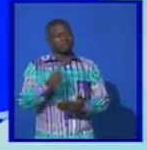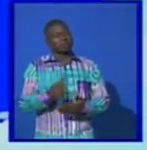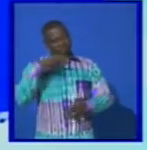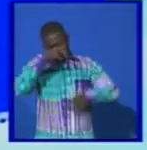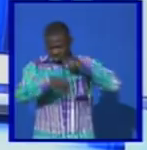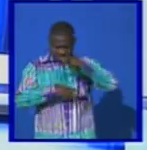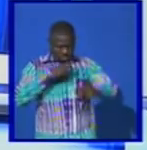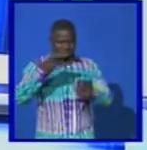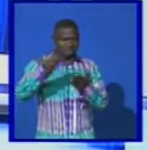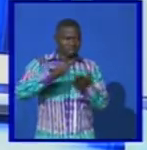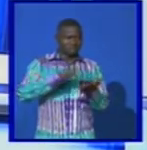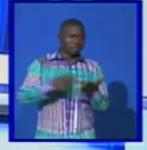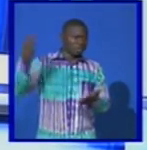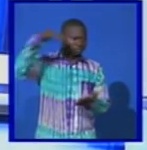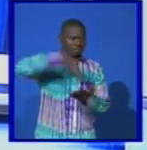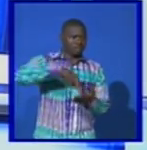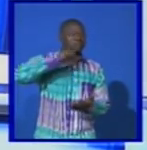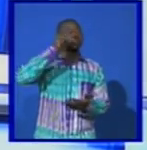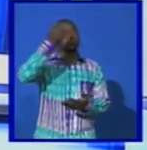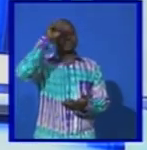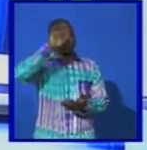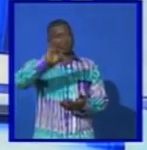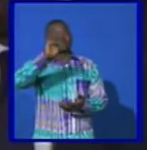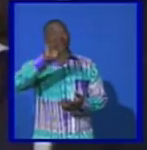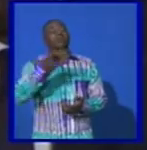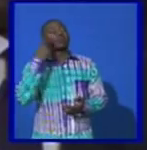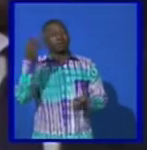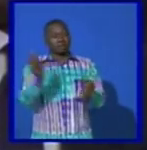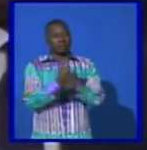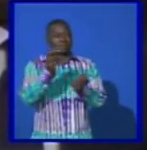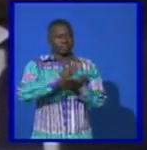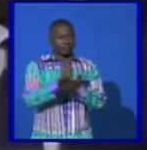CEDEAO. Reportage de notre envoyé spécial, Oumar Zombré.